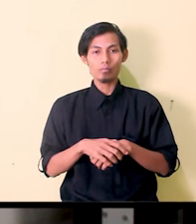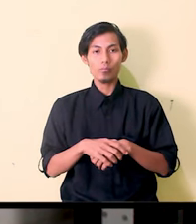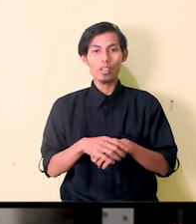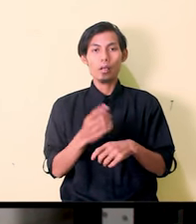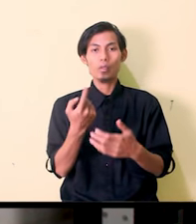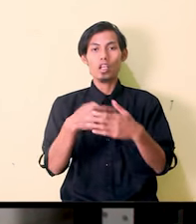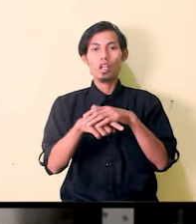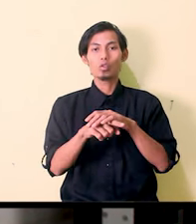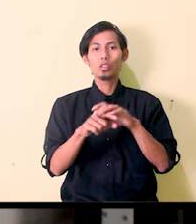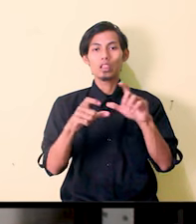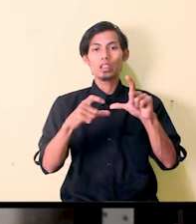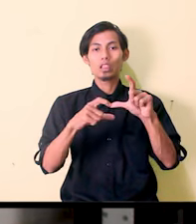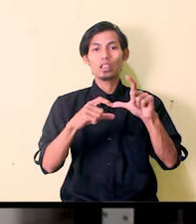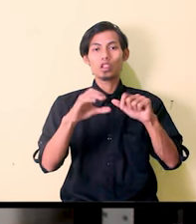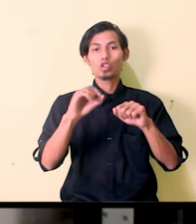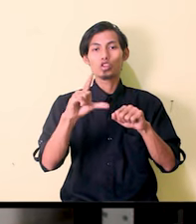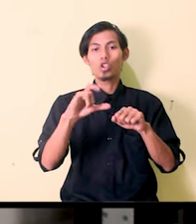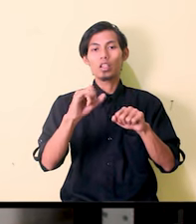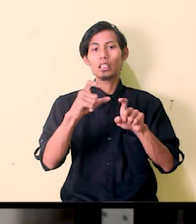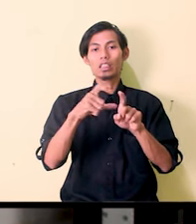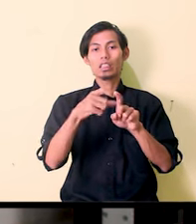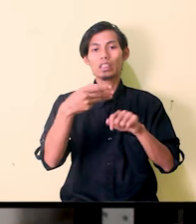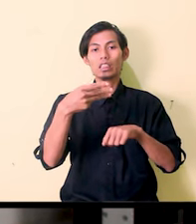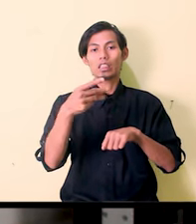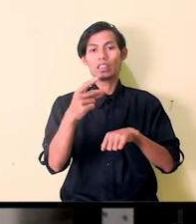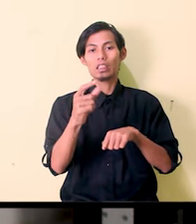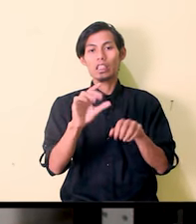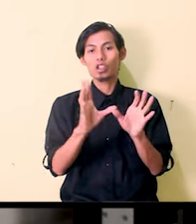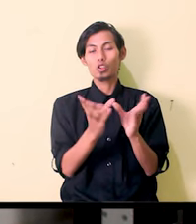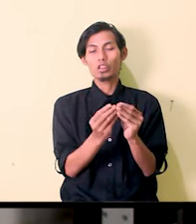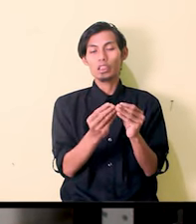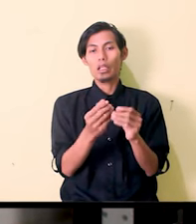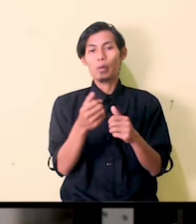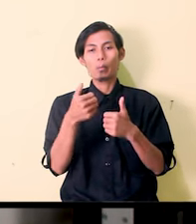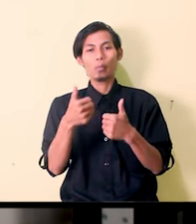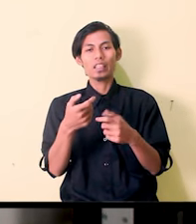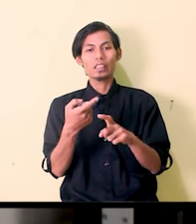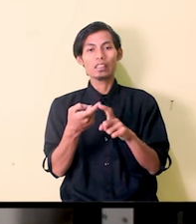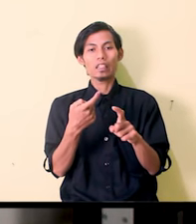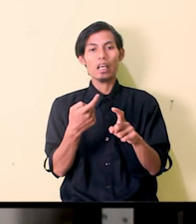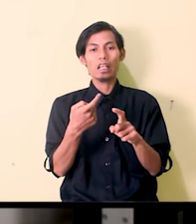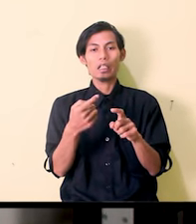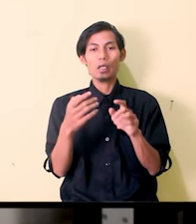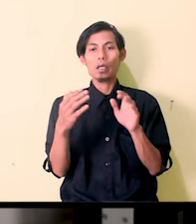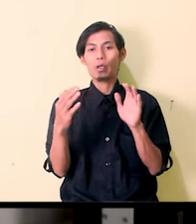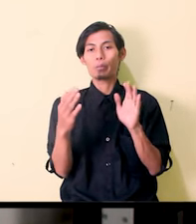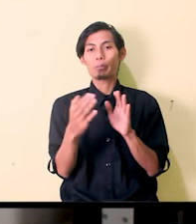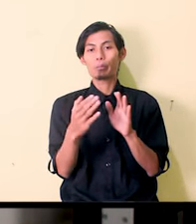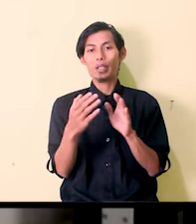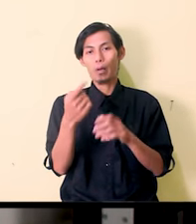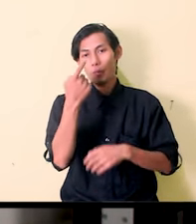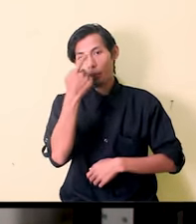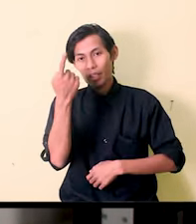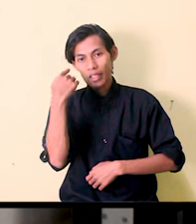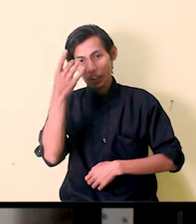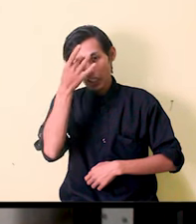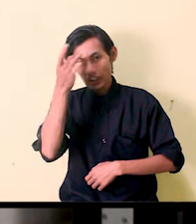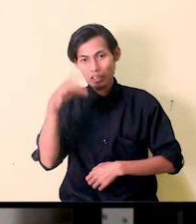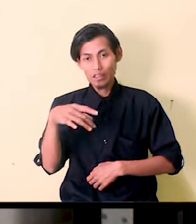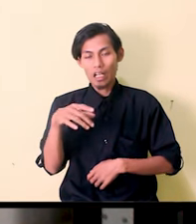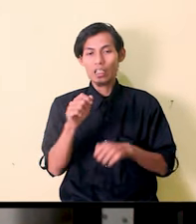respon baik dari pihak Pemdes jadi dengan dibentuknya kdd kita itu